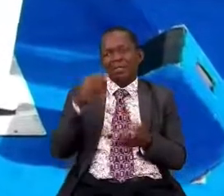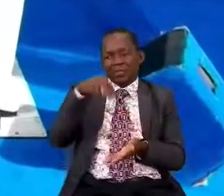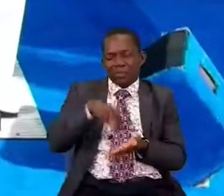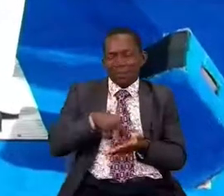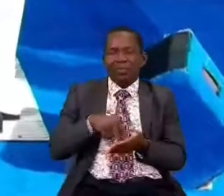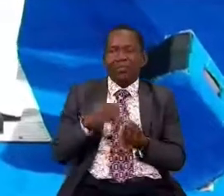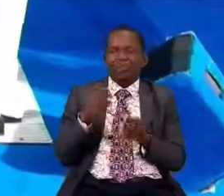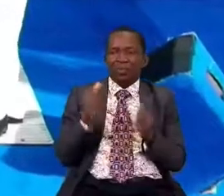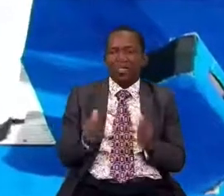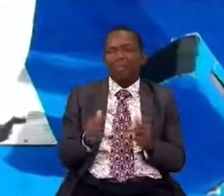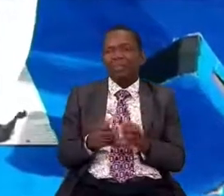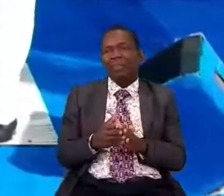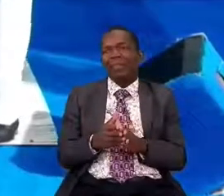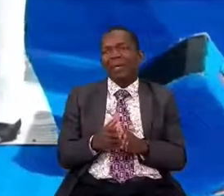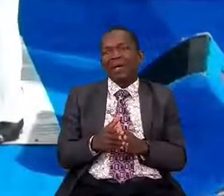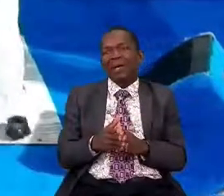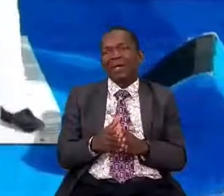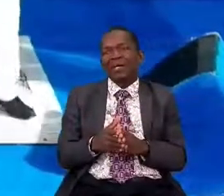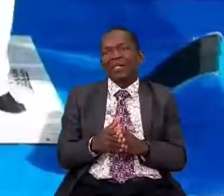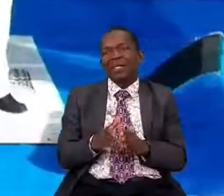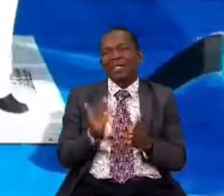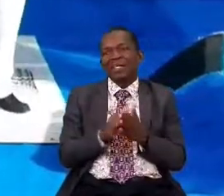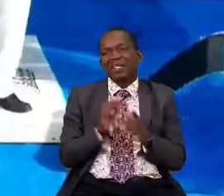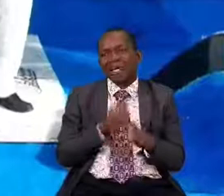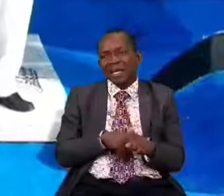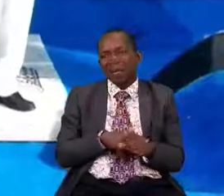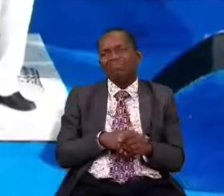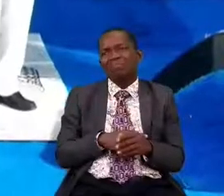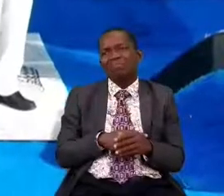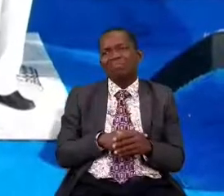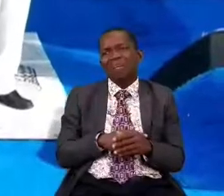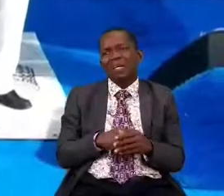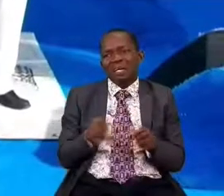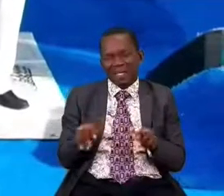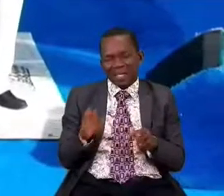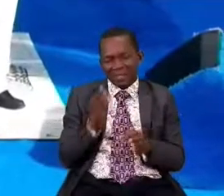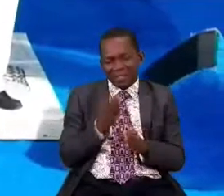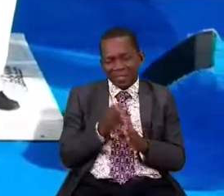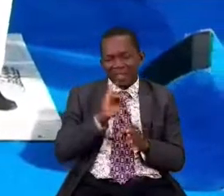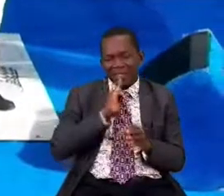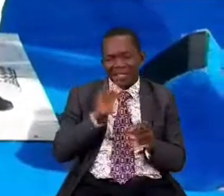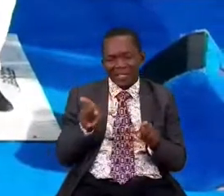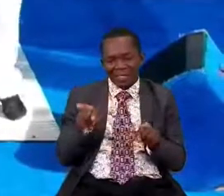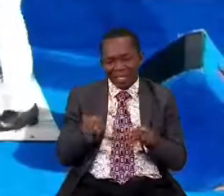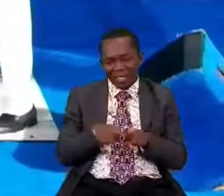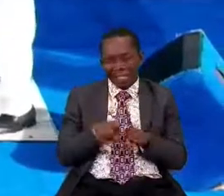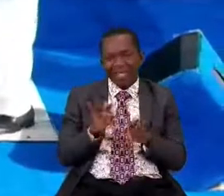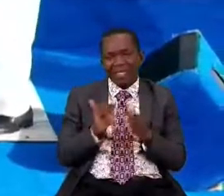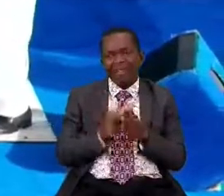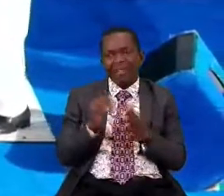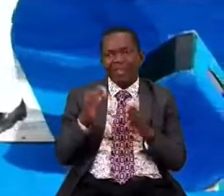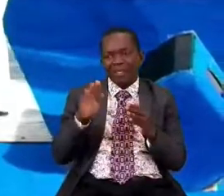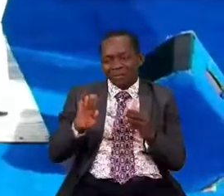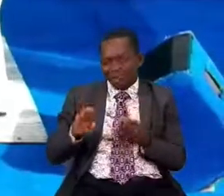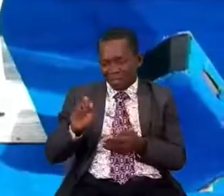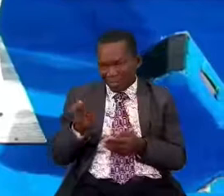mal seulement. Maintenant, 40 ans après, tu fais face au Goliath maintenant. Tu fais face aux géants du pays